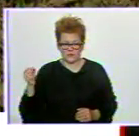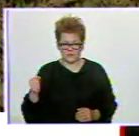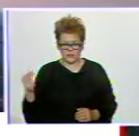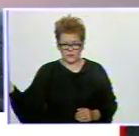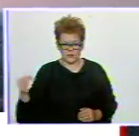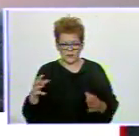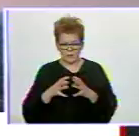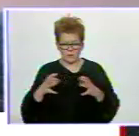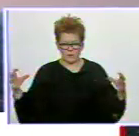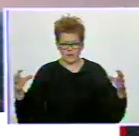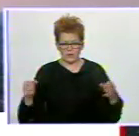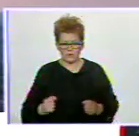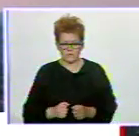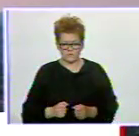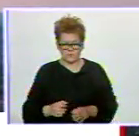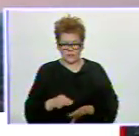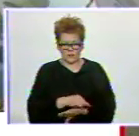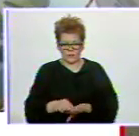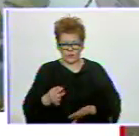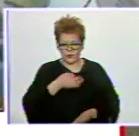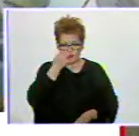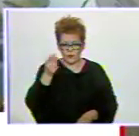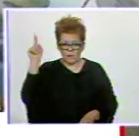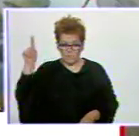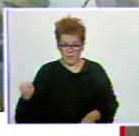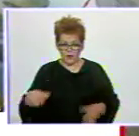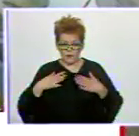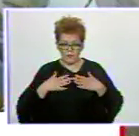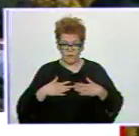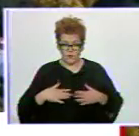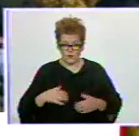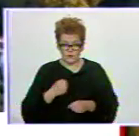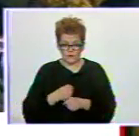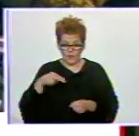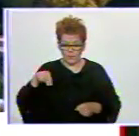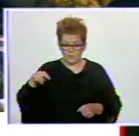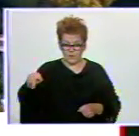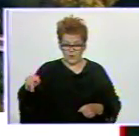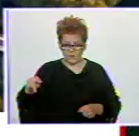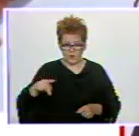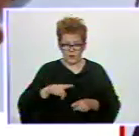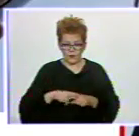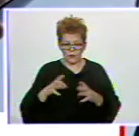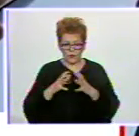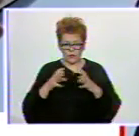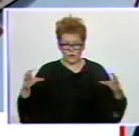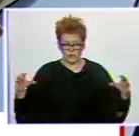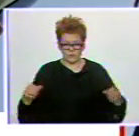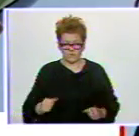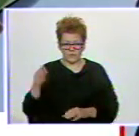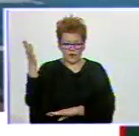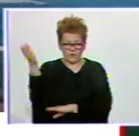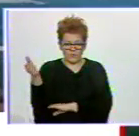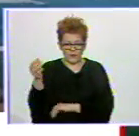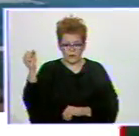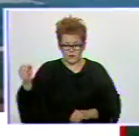fost o experiență inedită. Proiectul se adresează atât oamenilor care vor dori să facă plimbări cu balonul, cât și companiilor, ONG-urilor, operatorilor